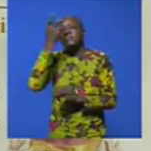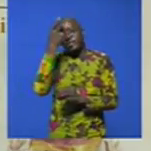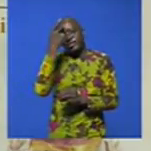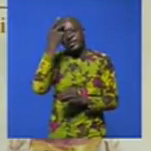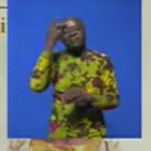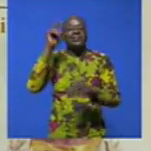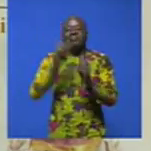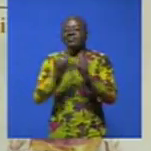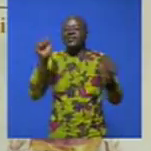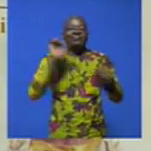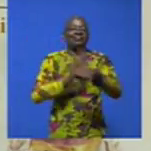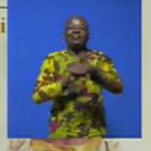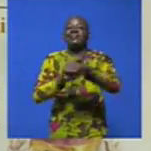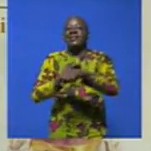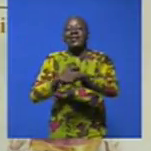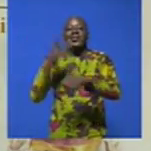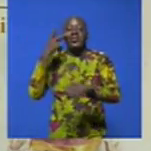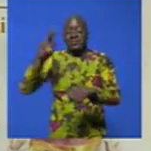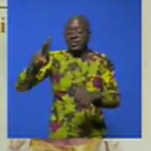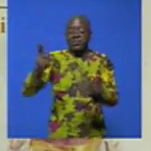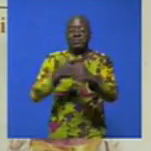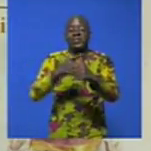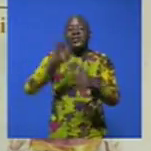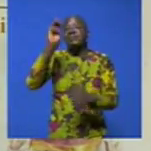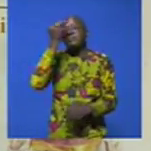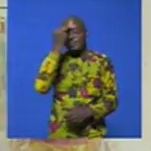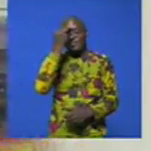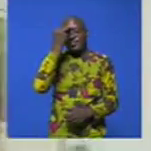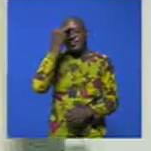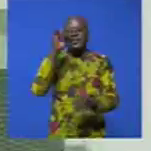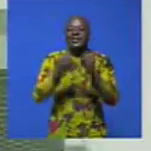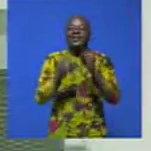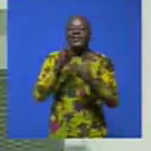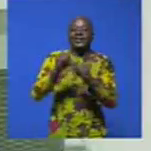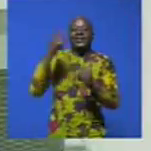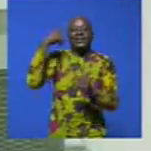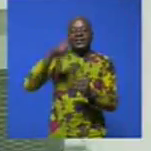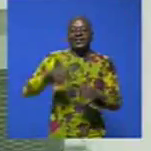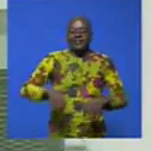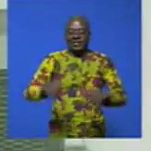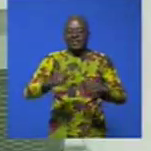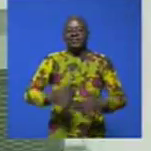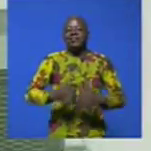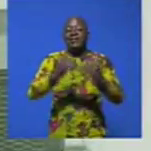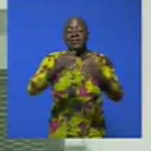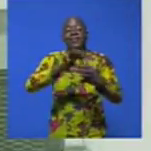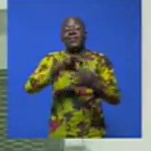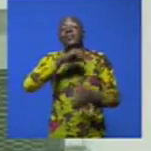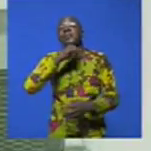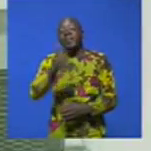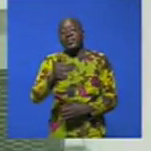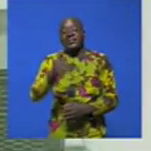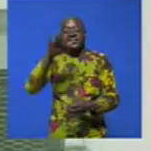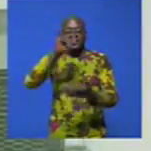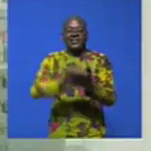et vis-à-vis de paule ka ba chiba cible d'une rafale d'une avalanche de réactions hostiles illustration à la